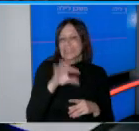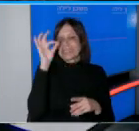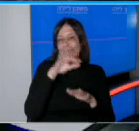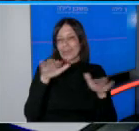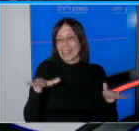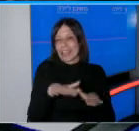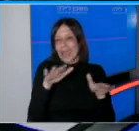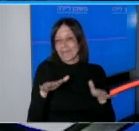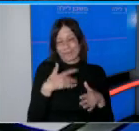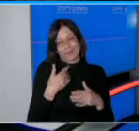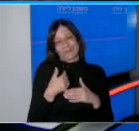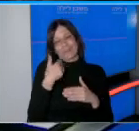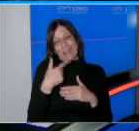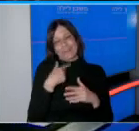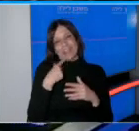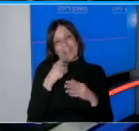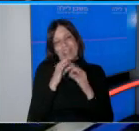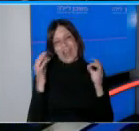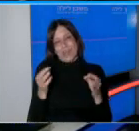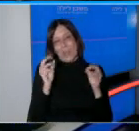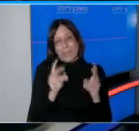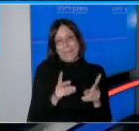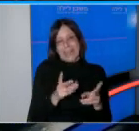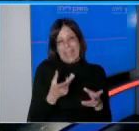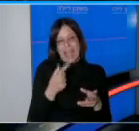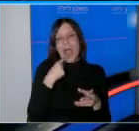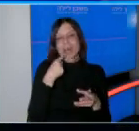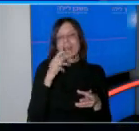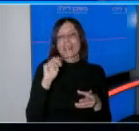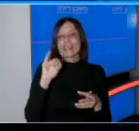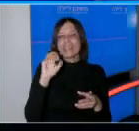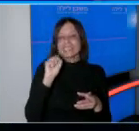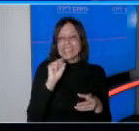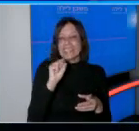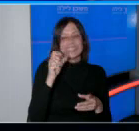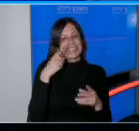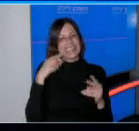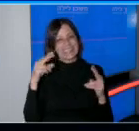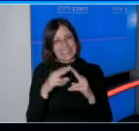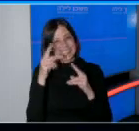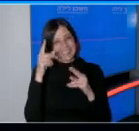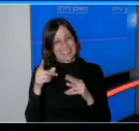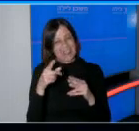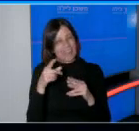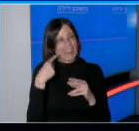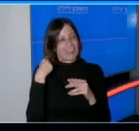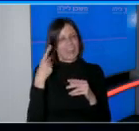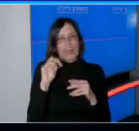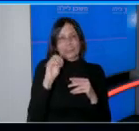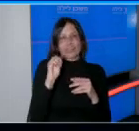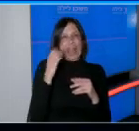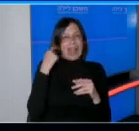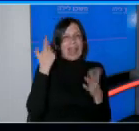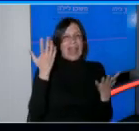אחרי שהתחלנו מהבדיחה, אמרת ניסה, האוזניים של מישל הזדקרו, קוד דה ז'ור, כן, ווי, והכל.